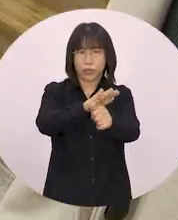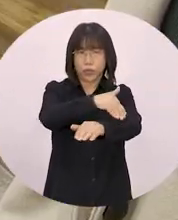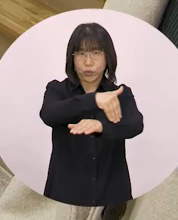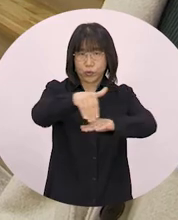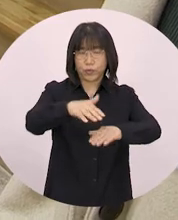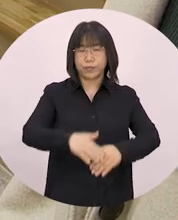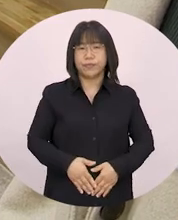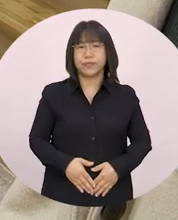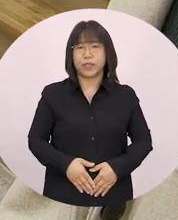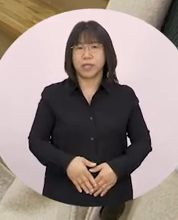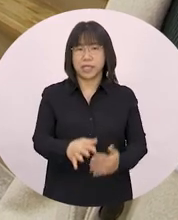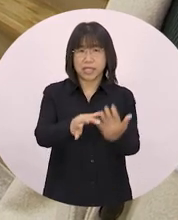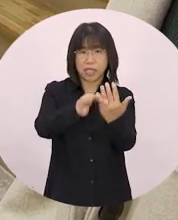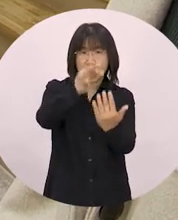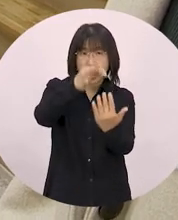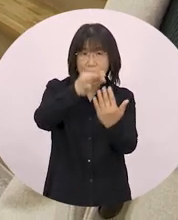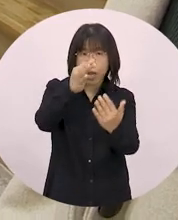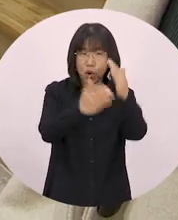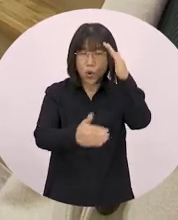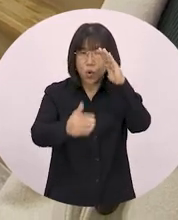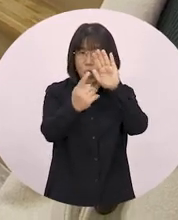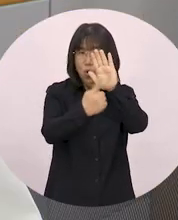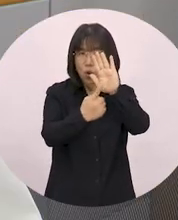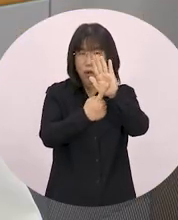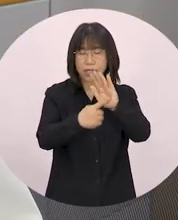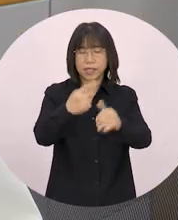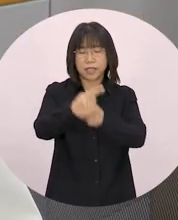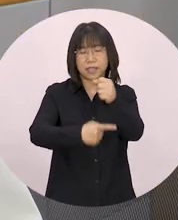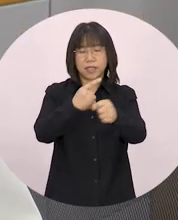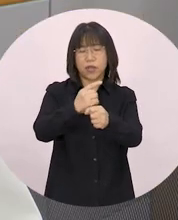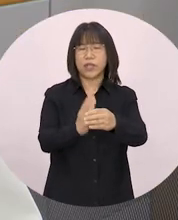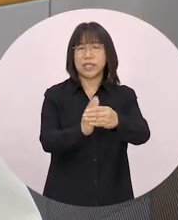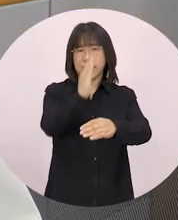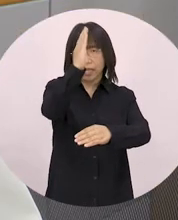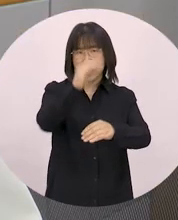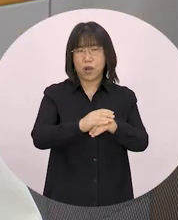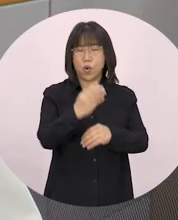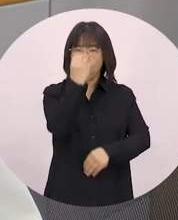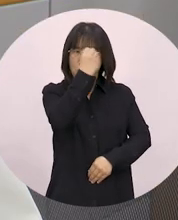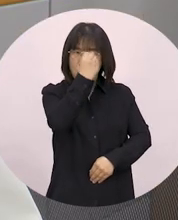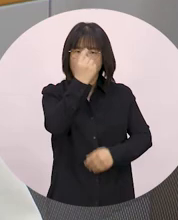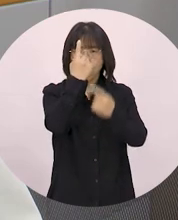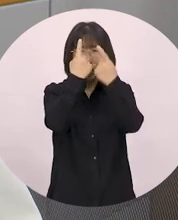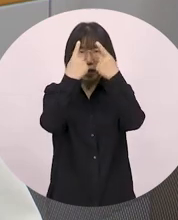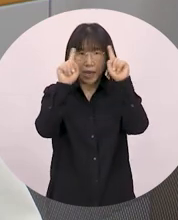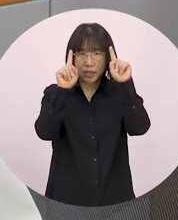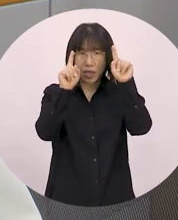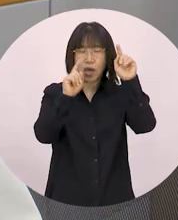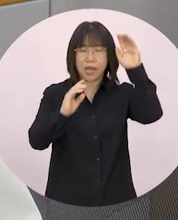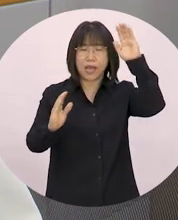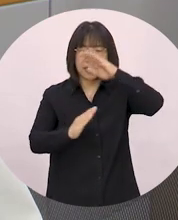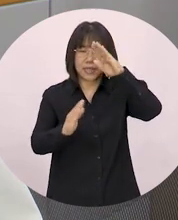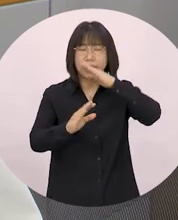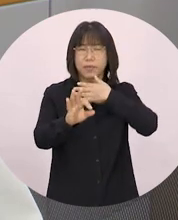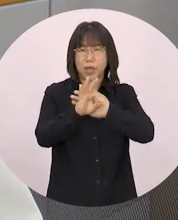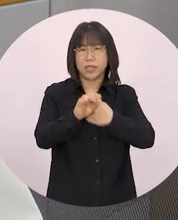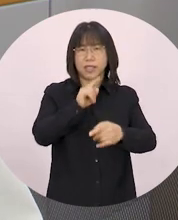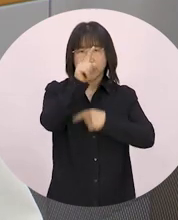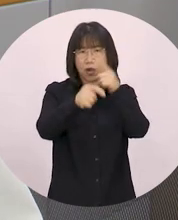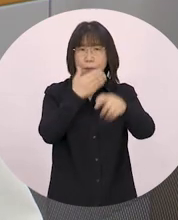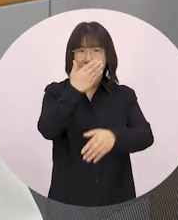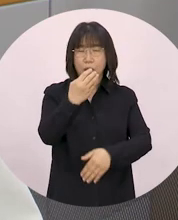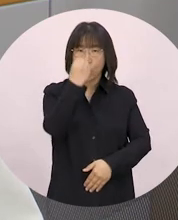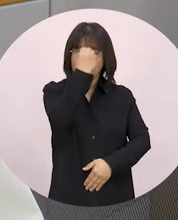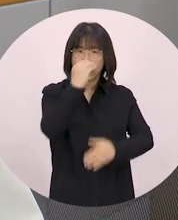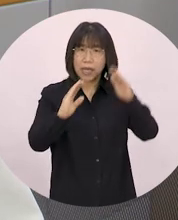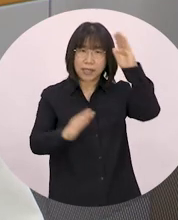지원합니다 성별 공고일 년제 에 1년 이상 강서고 에 거주하고 있는 고등학생 및 대학교 재학생을 신청할